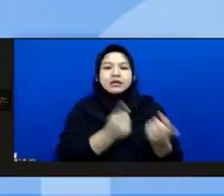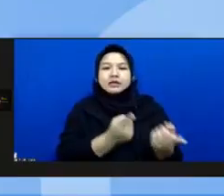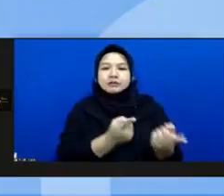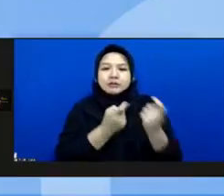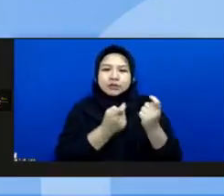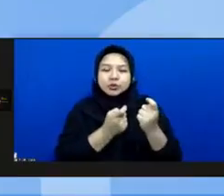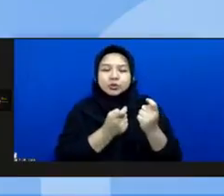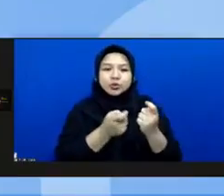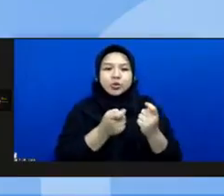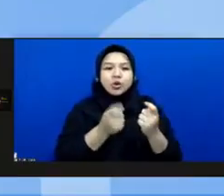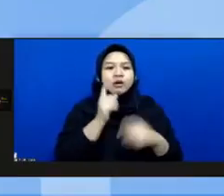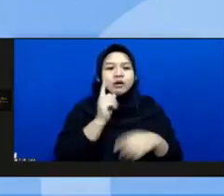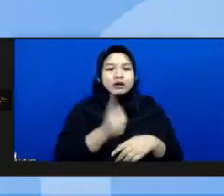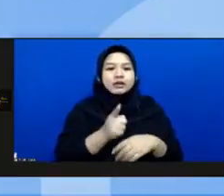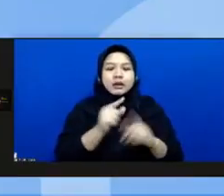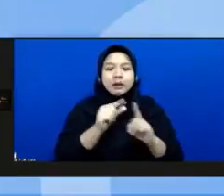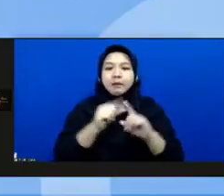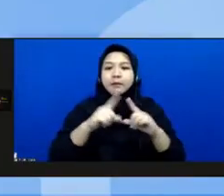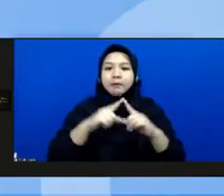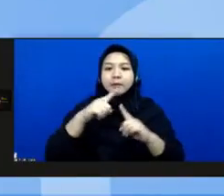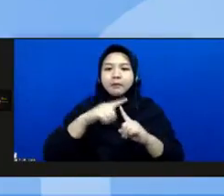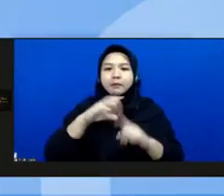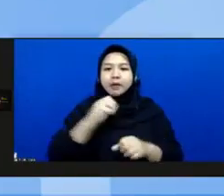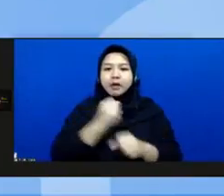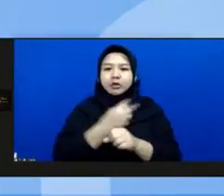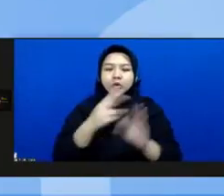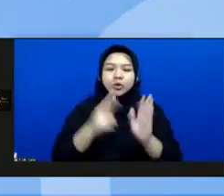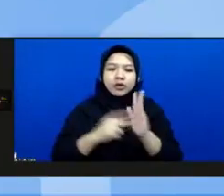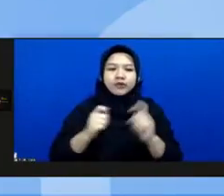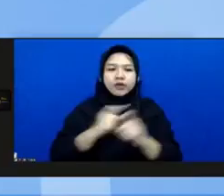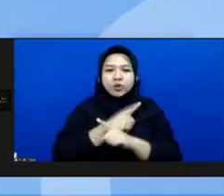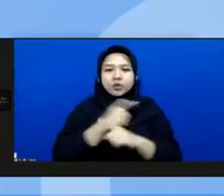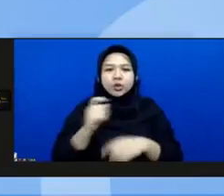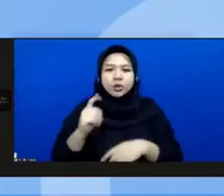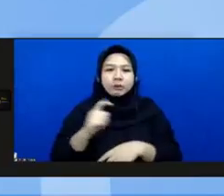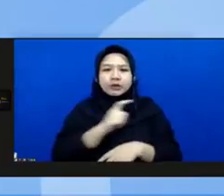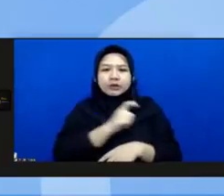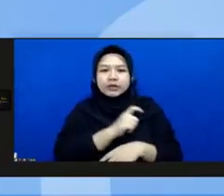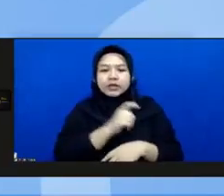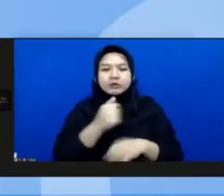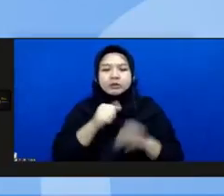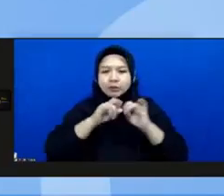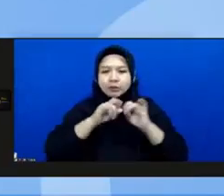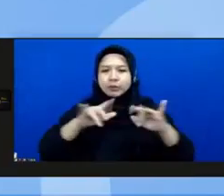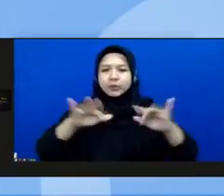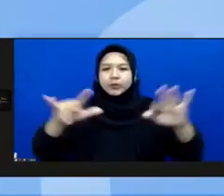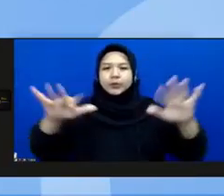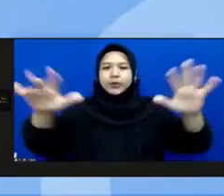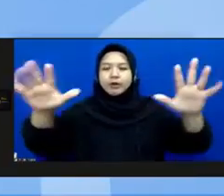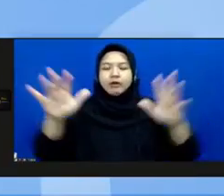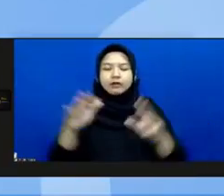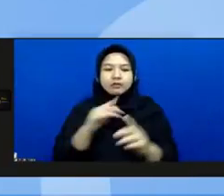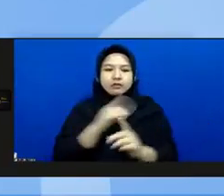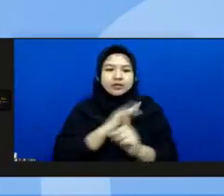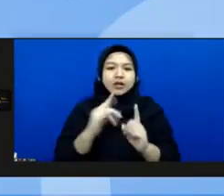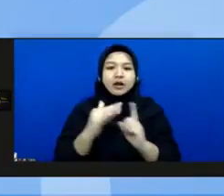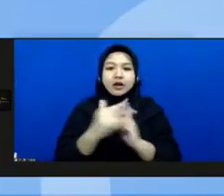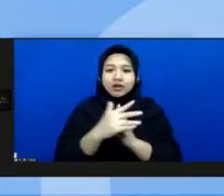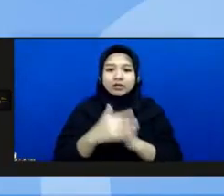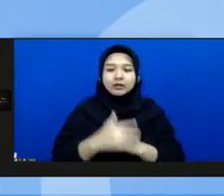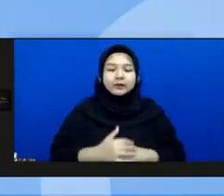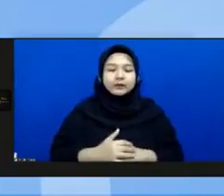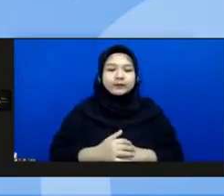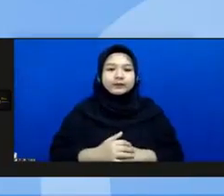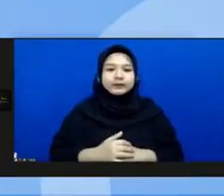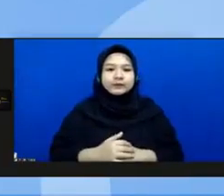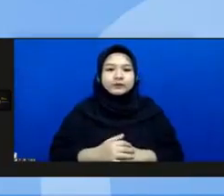oleh keberadaan patogen, apakah itu virus atau bakteri yang kemudian menular ke berbagai lapisan masyarakat. Sehingga